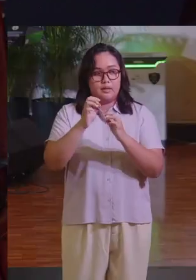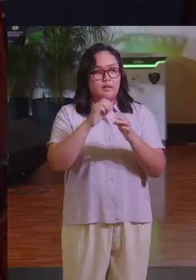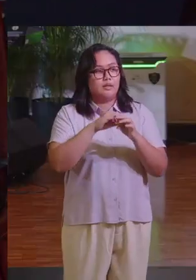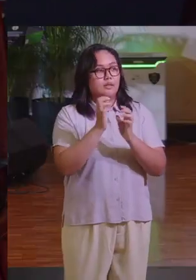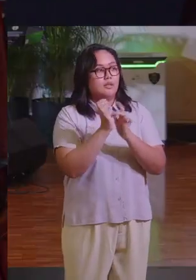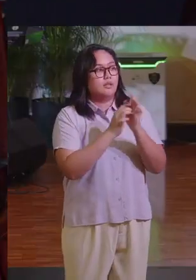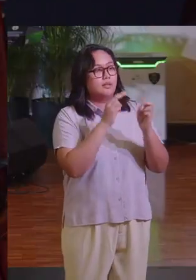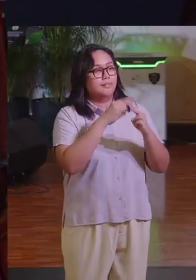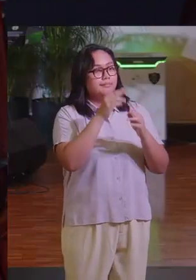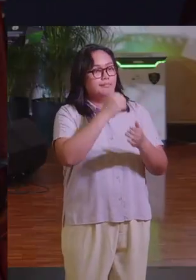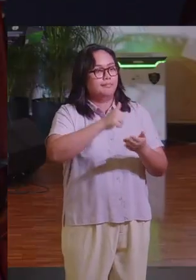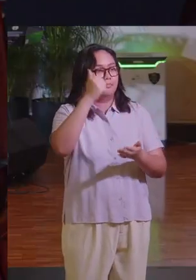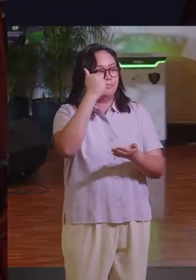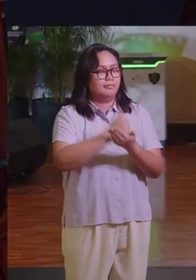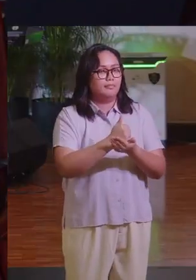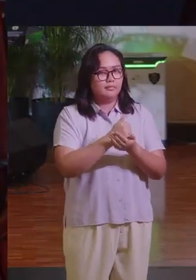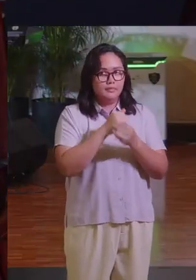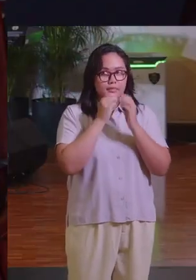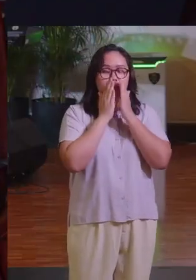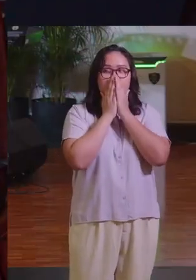Jesus, Amen.